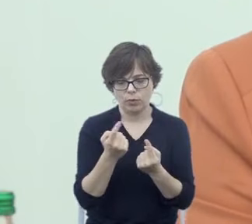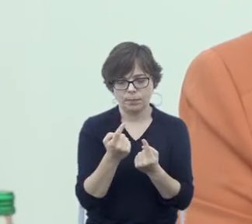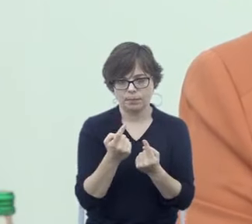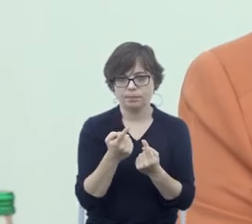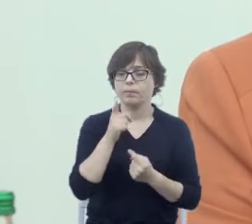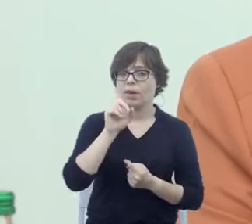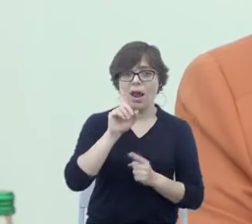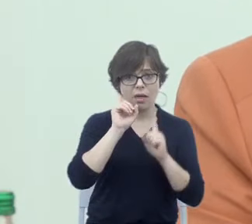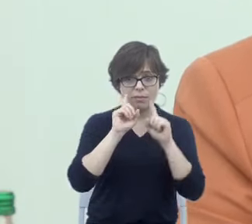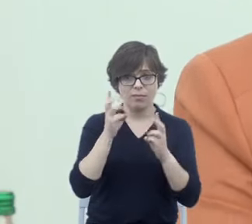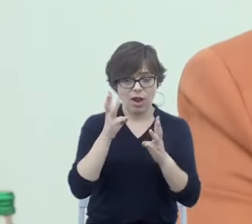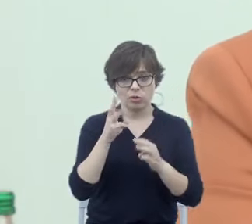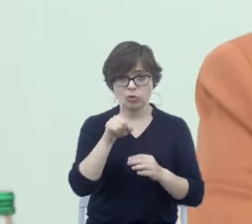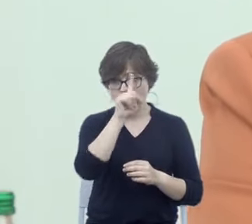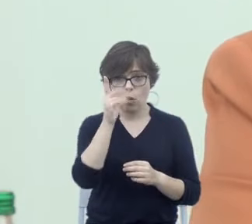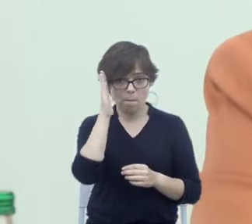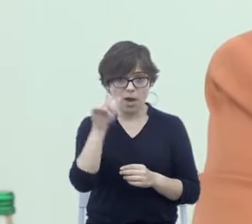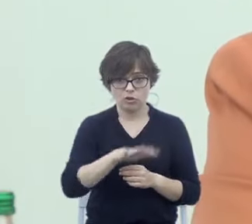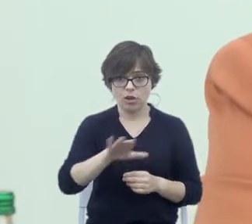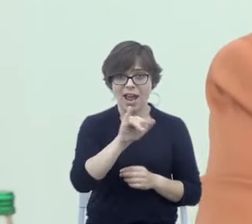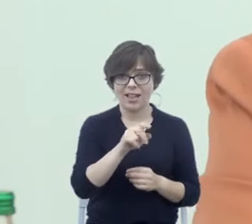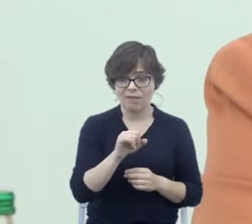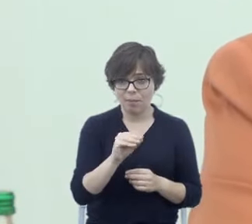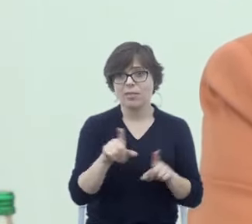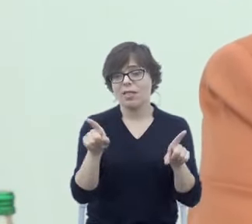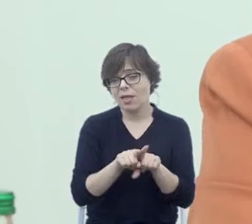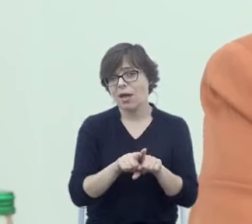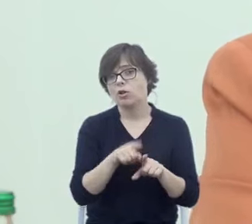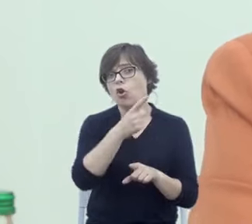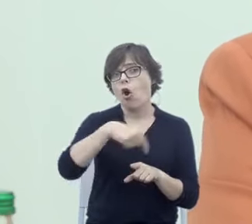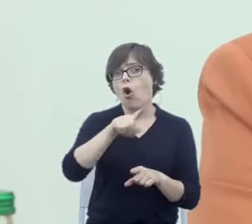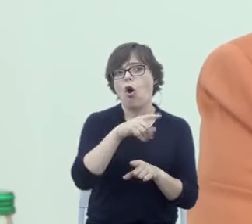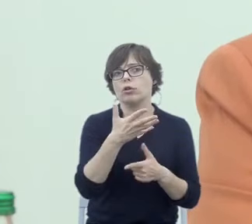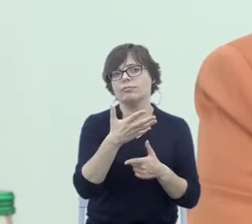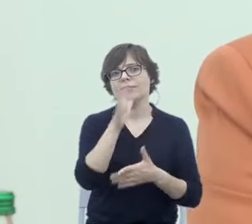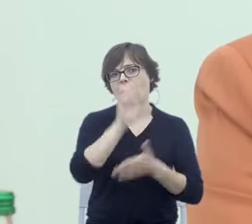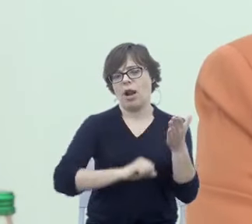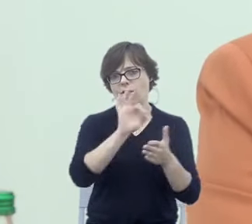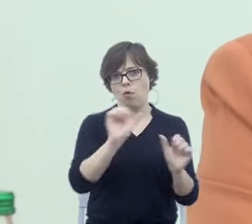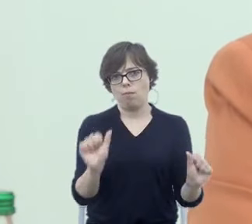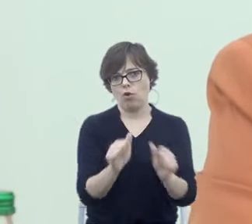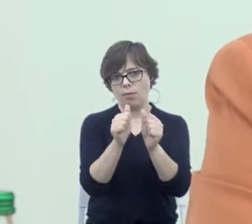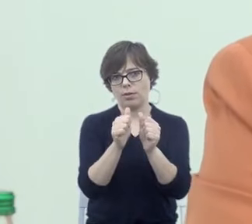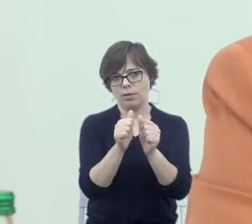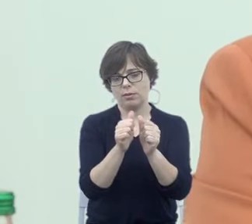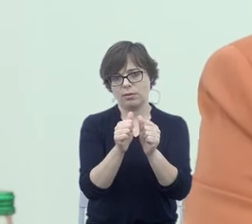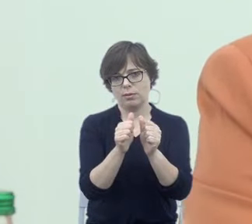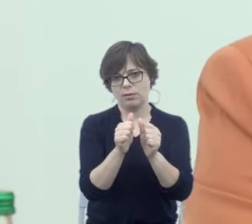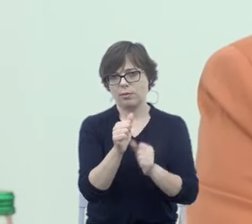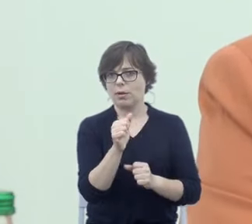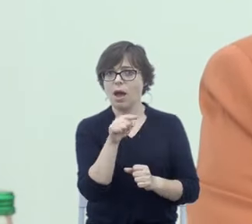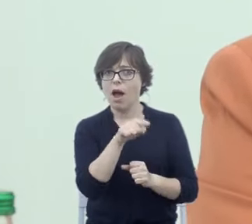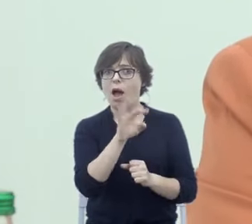właściwie ci mieszkańcy Jedwabnego też poczuli się pozbawieni swojego pomnika, który w jakiś sposób przypominał, czy jakoś w jakiś